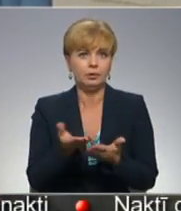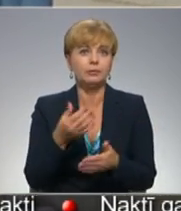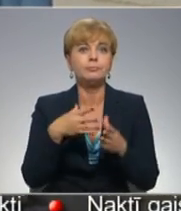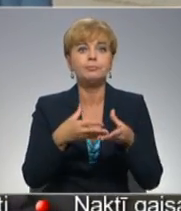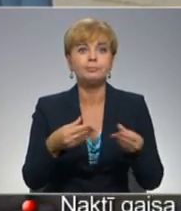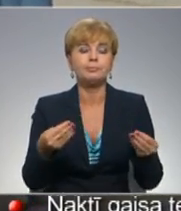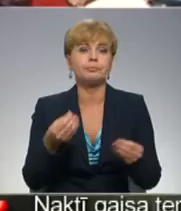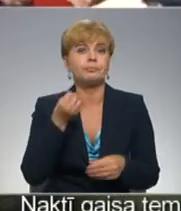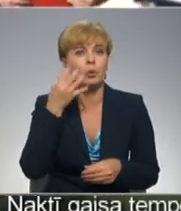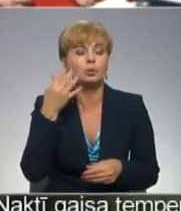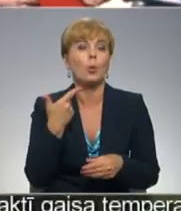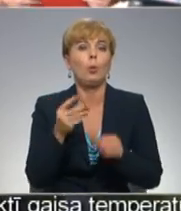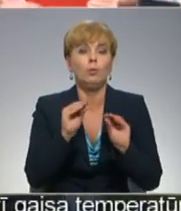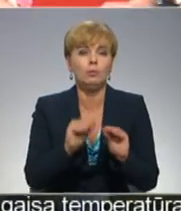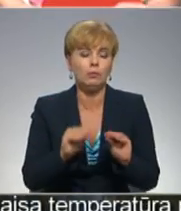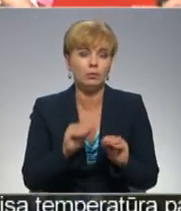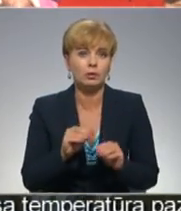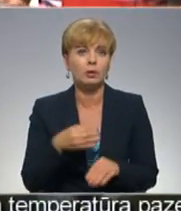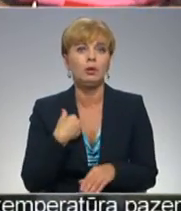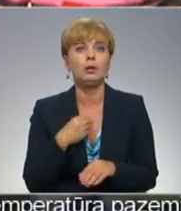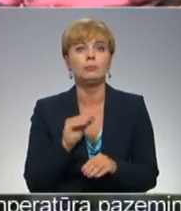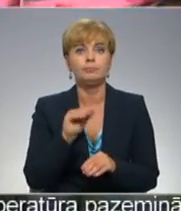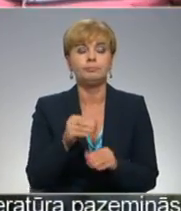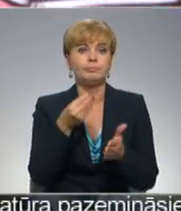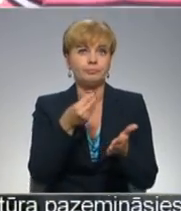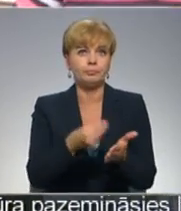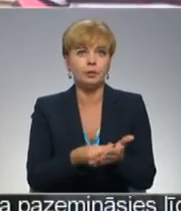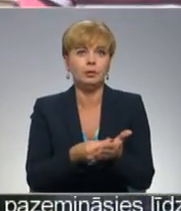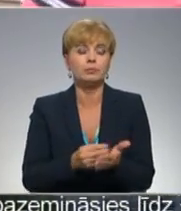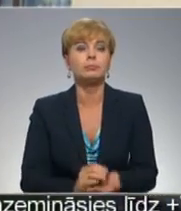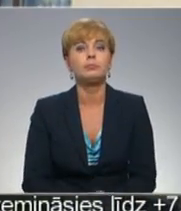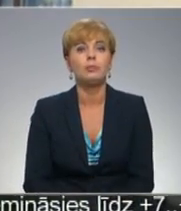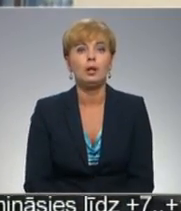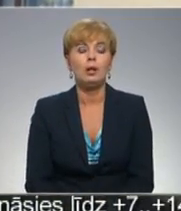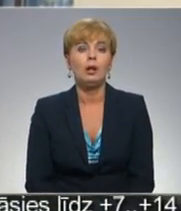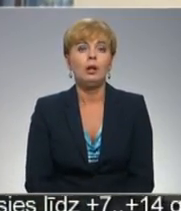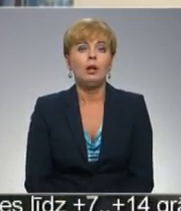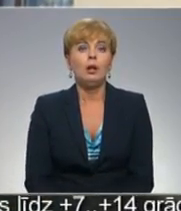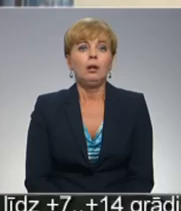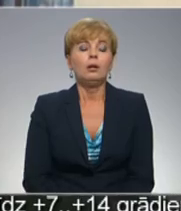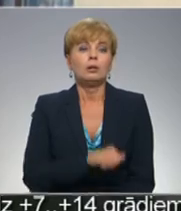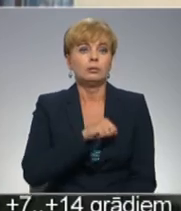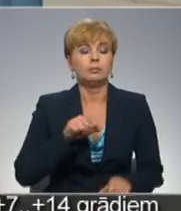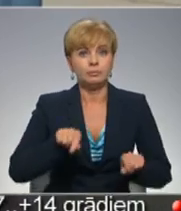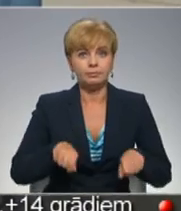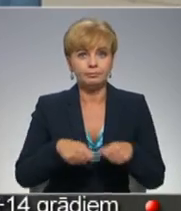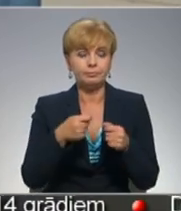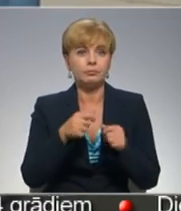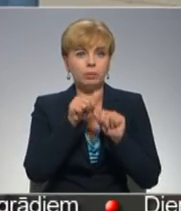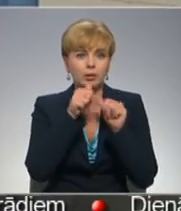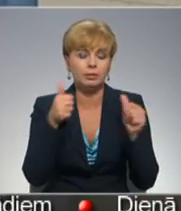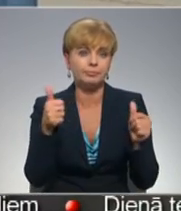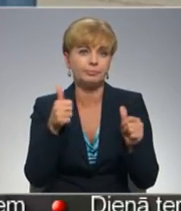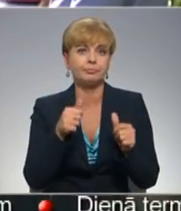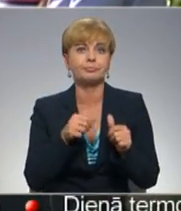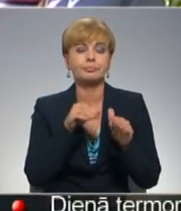sāk jau gudrot, kur ko stādīt. Un kur te stādiņas pērk? Nu, viendāļa audziņa pati, un tāds, ko nevar